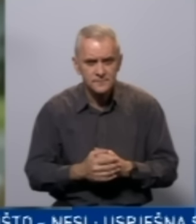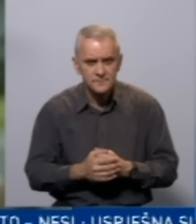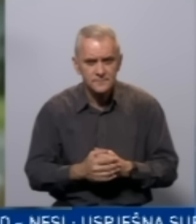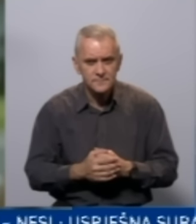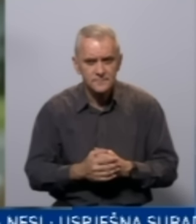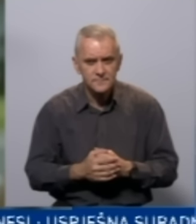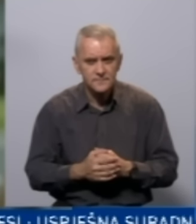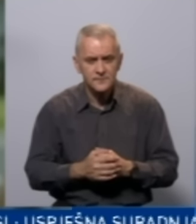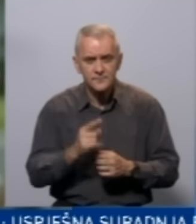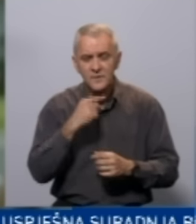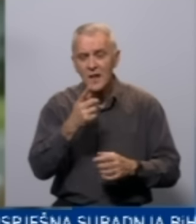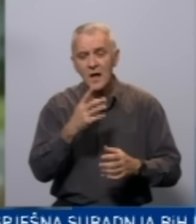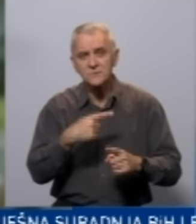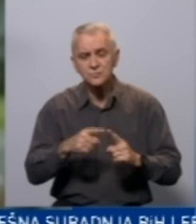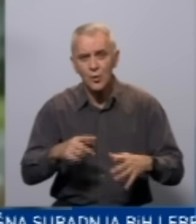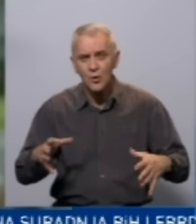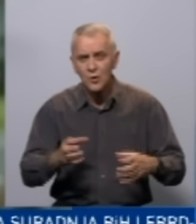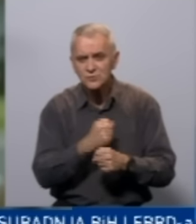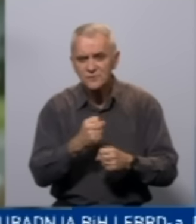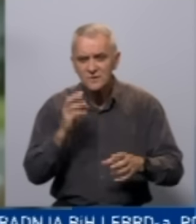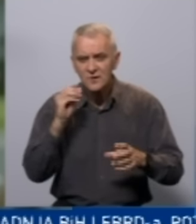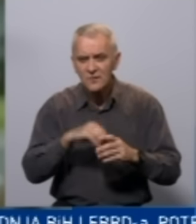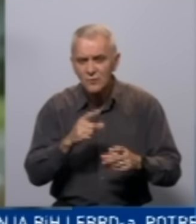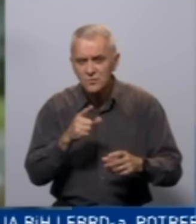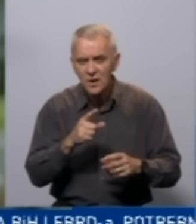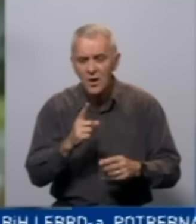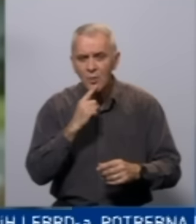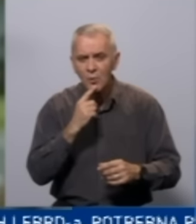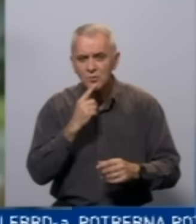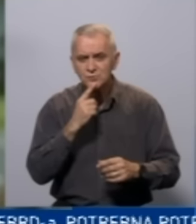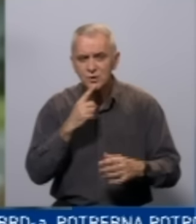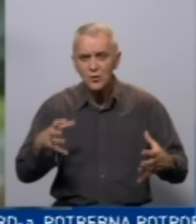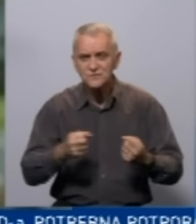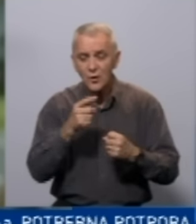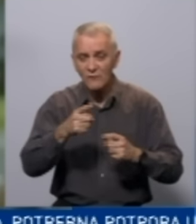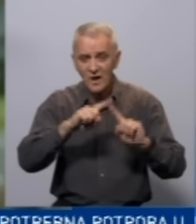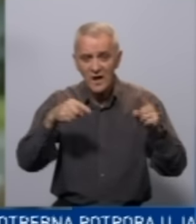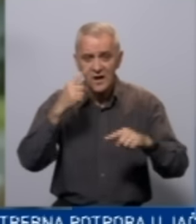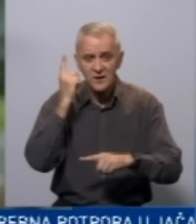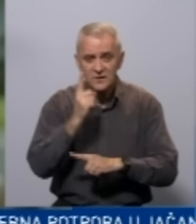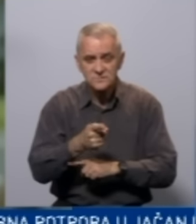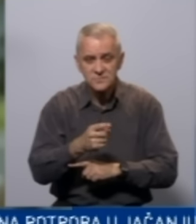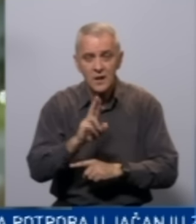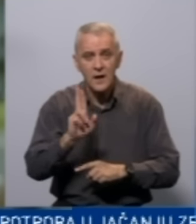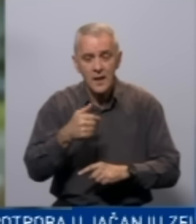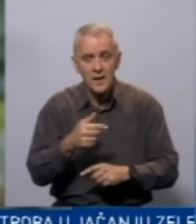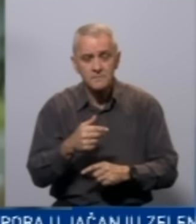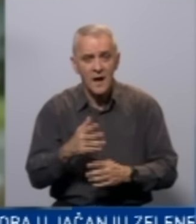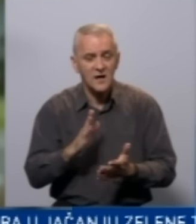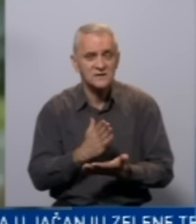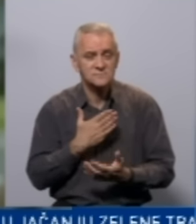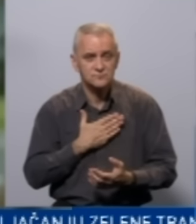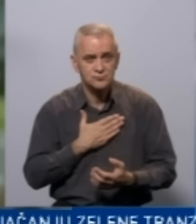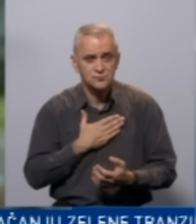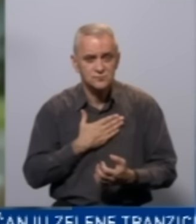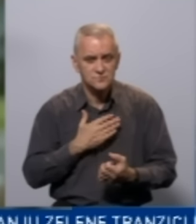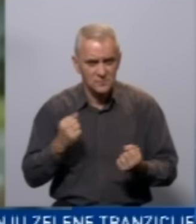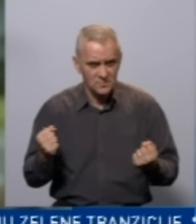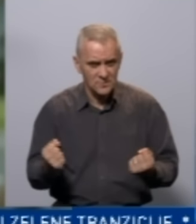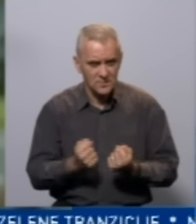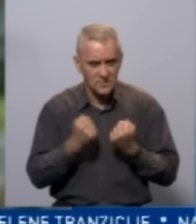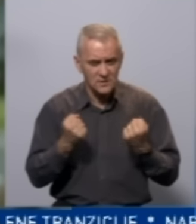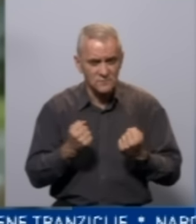na stvaranju fonda kojim će se ostvariti da ova rezolucija ima i svoje operativne, dakle, svrhe, dakle,